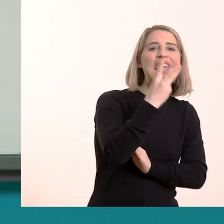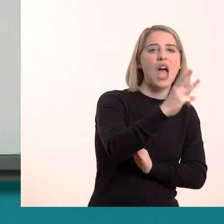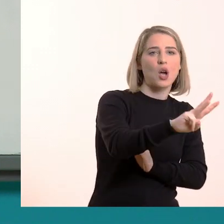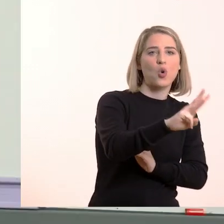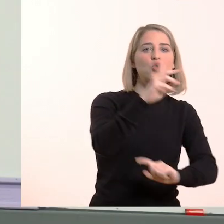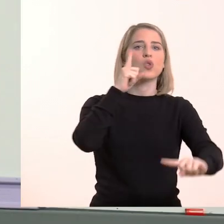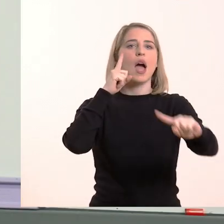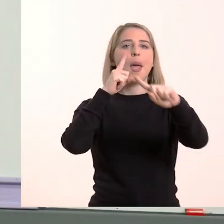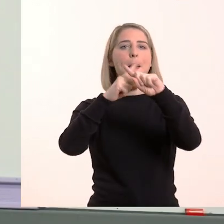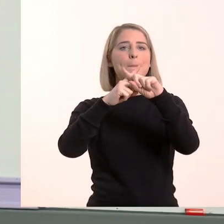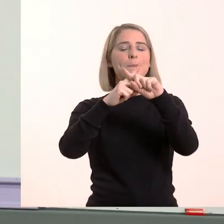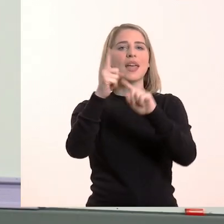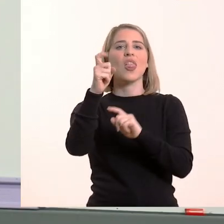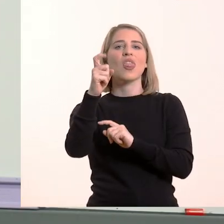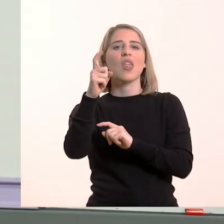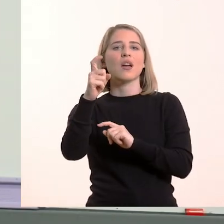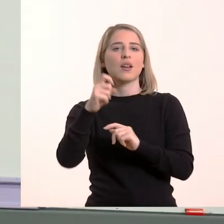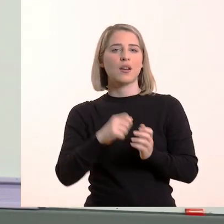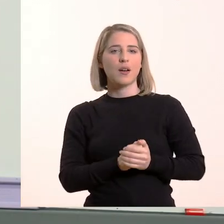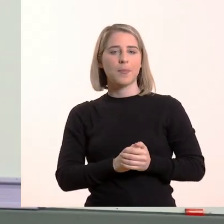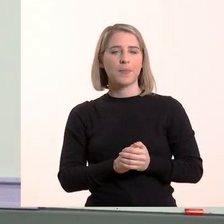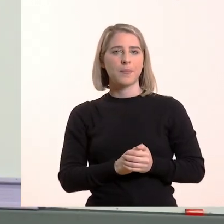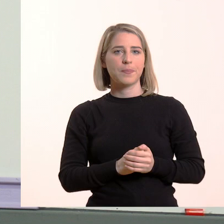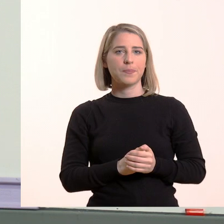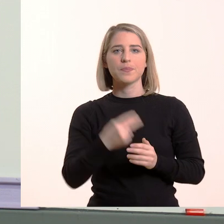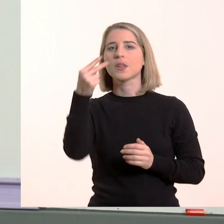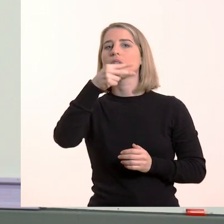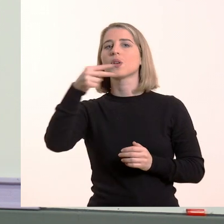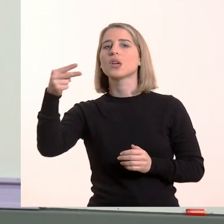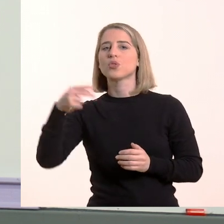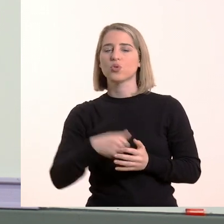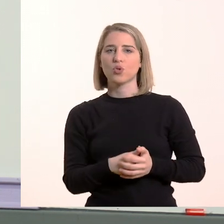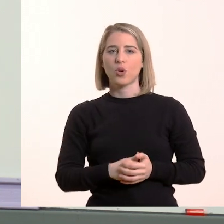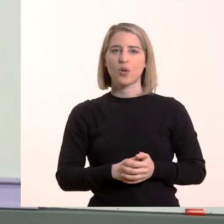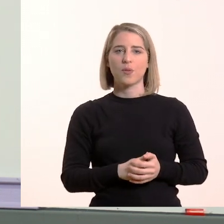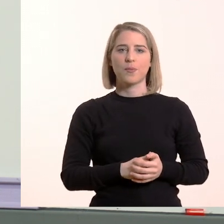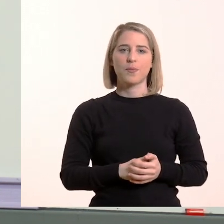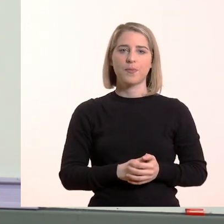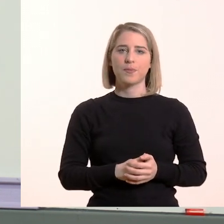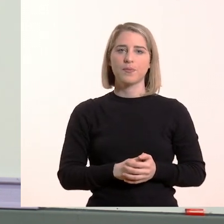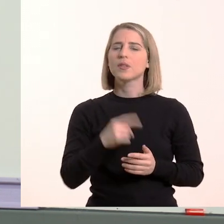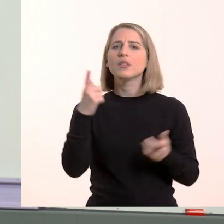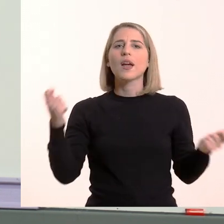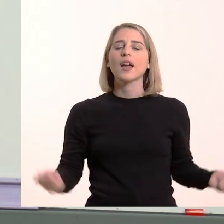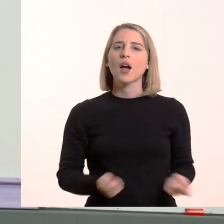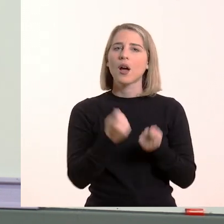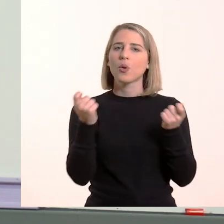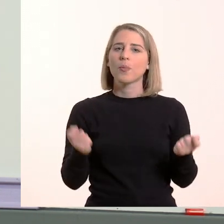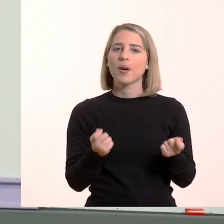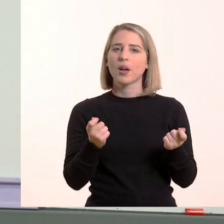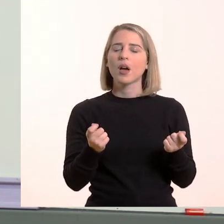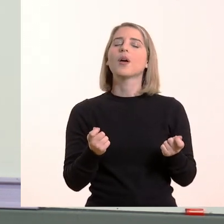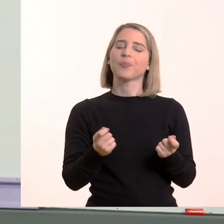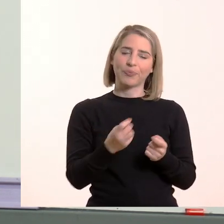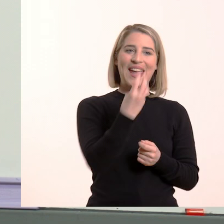επί 10 ίσον. Τι κάνουμε πάλι? Γράφουμε